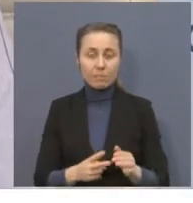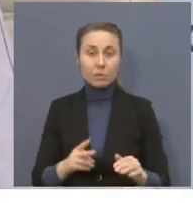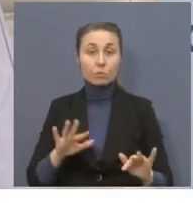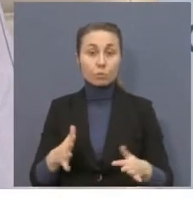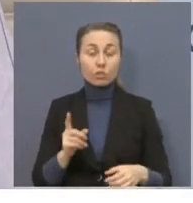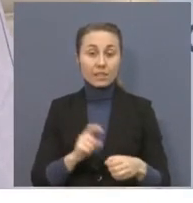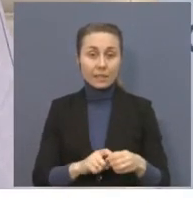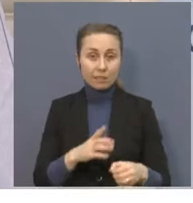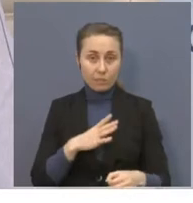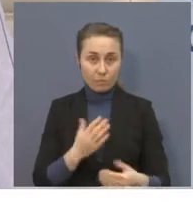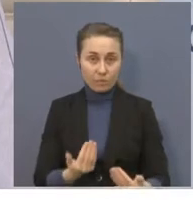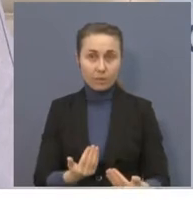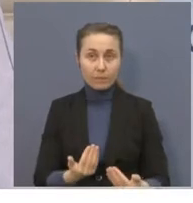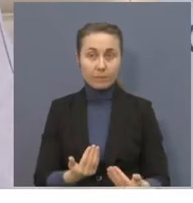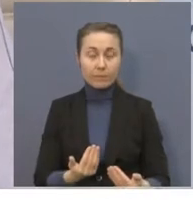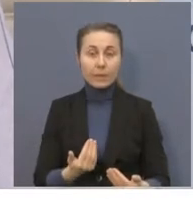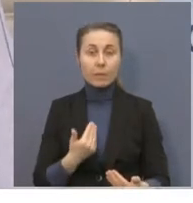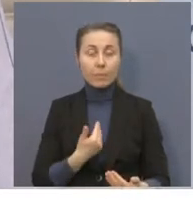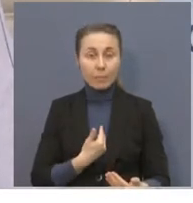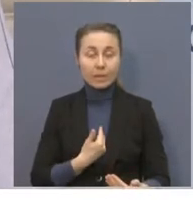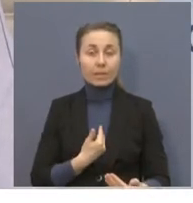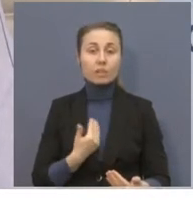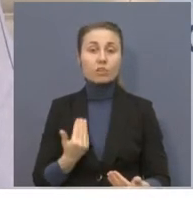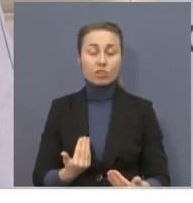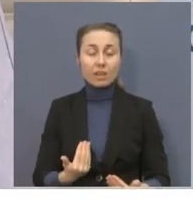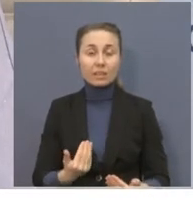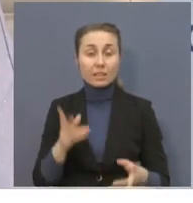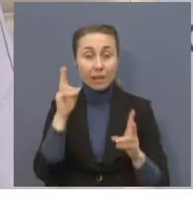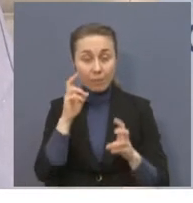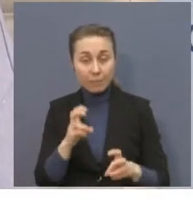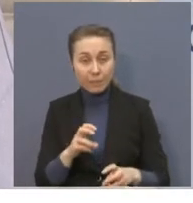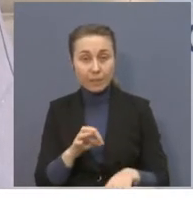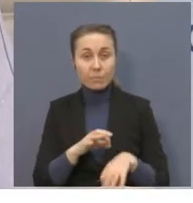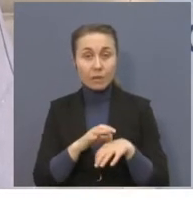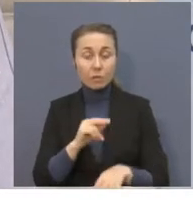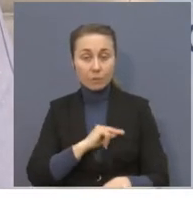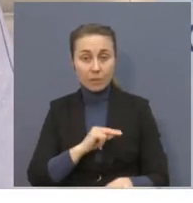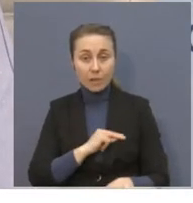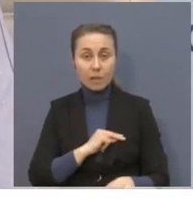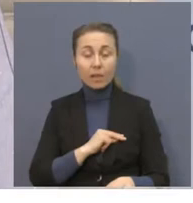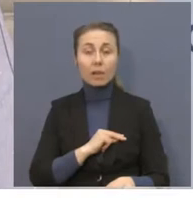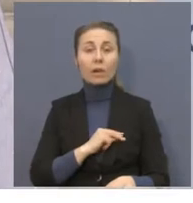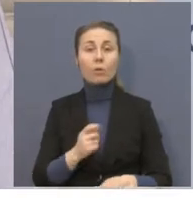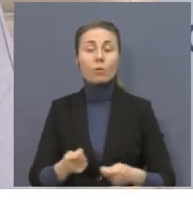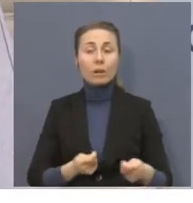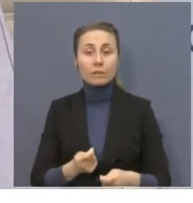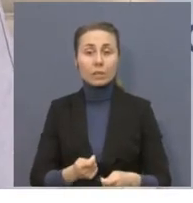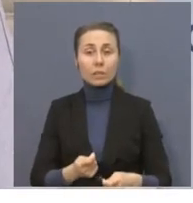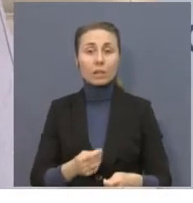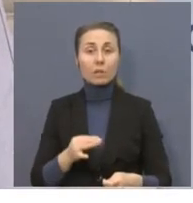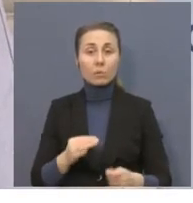зарегистрировано. Вот мы теперь отрабатываем с руководителями учреждений образования